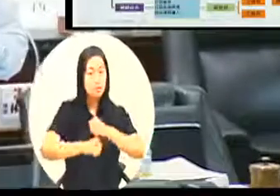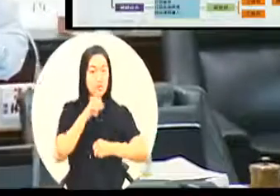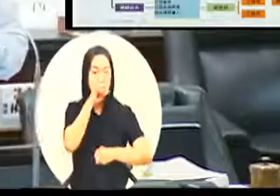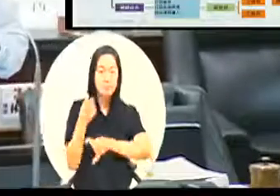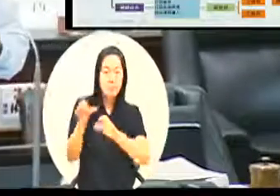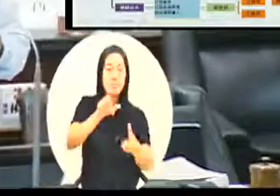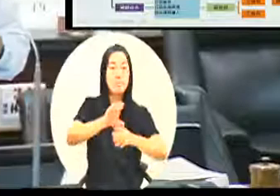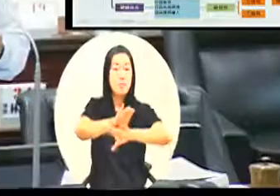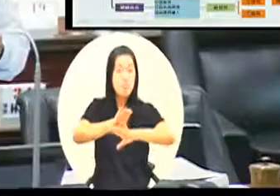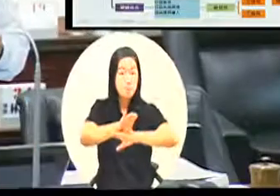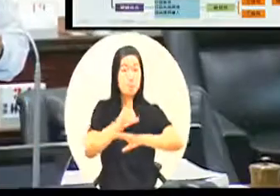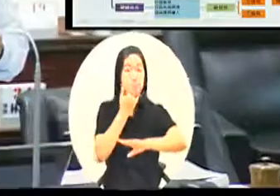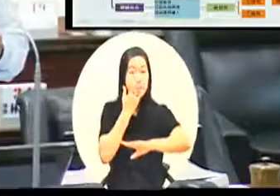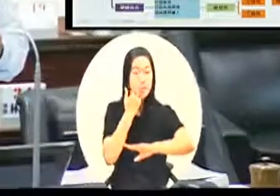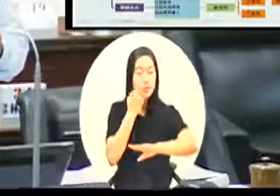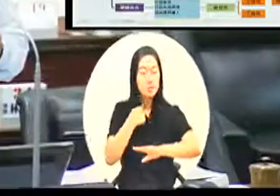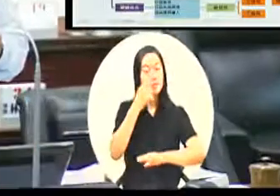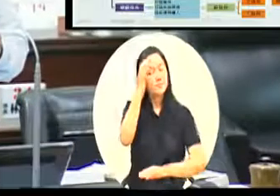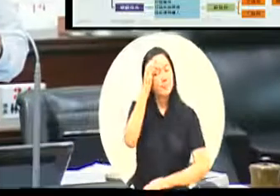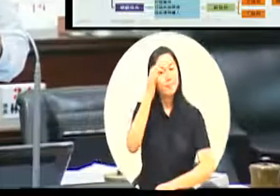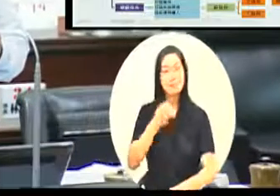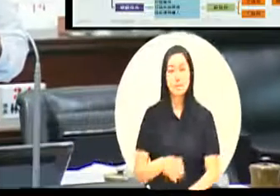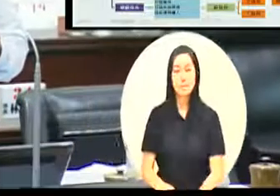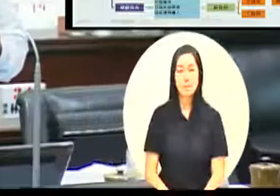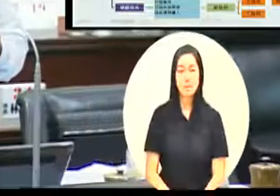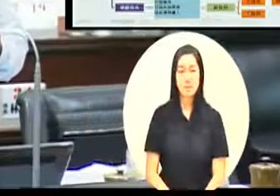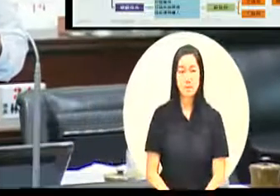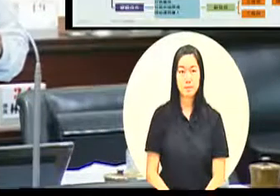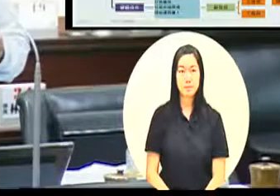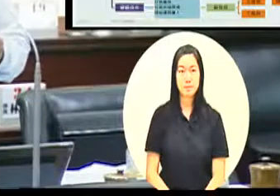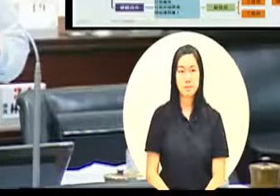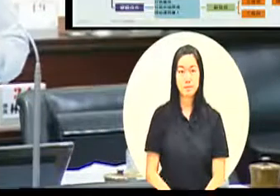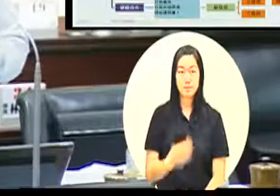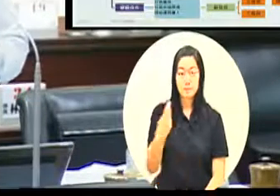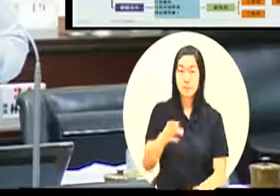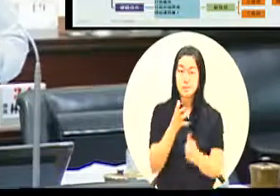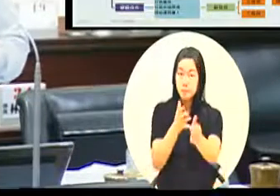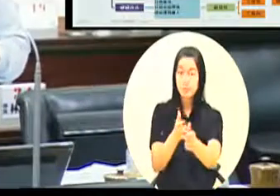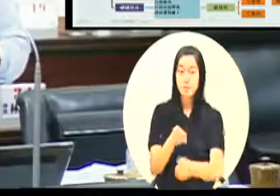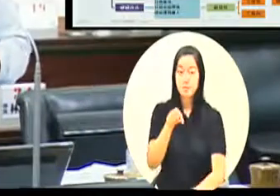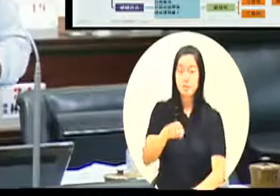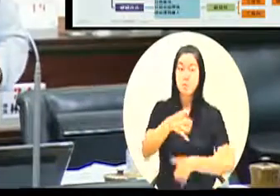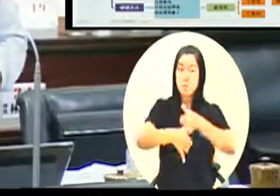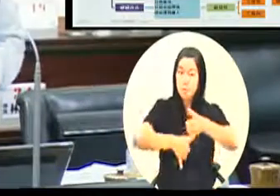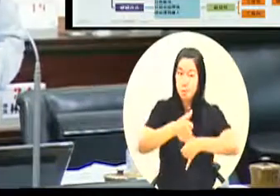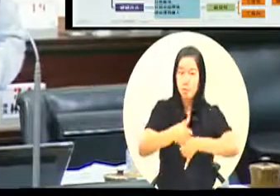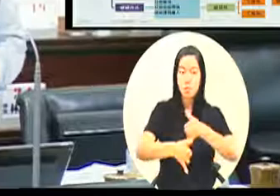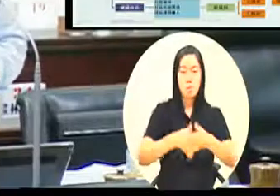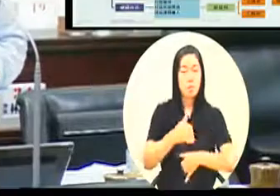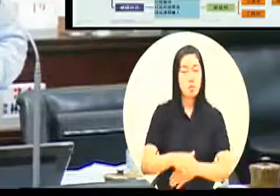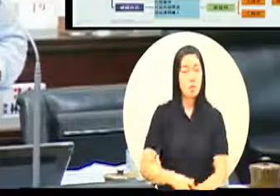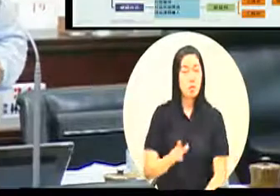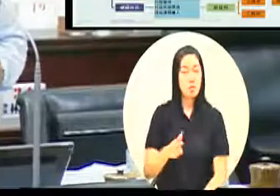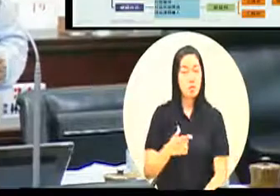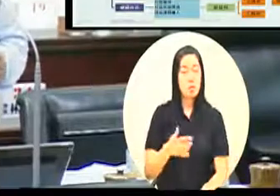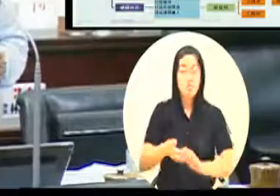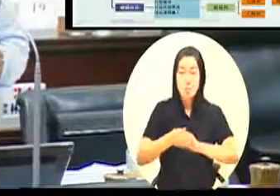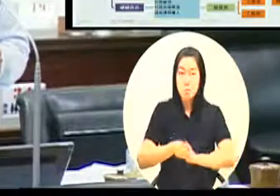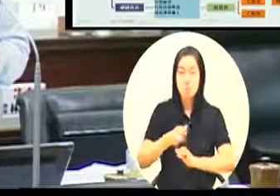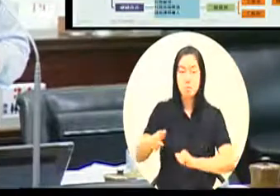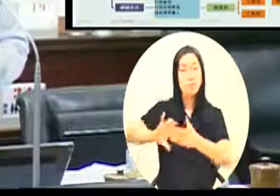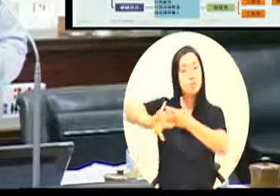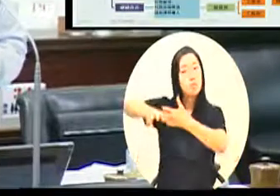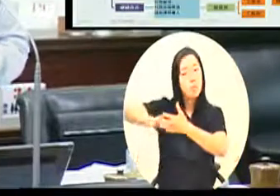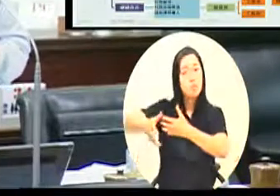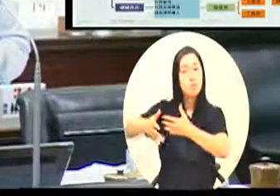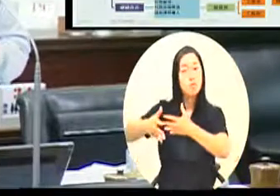哈。好，接下来我要问一下，就是针对这个活动势必会来很多从国外来的一